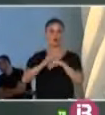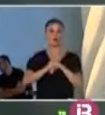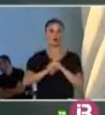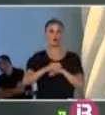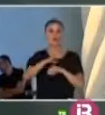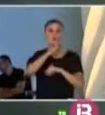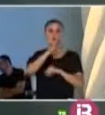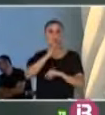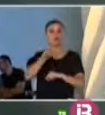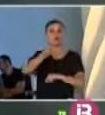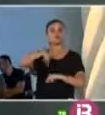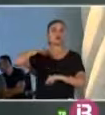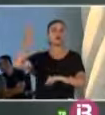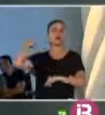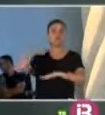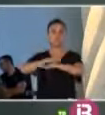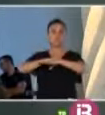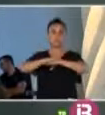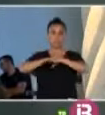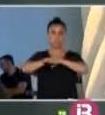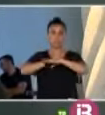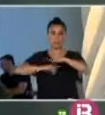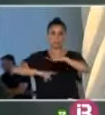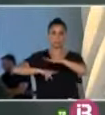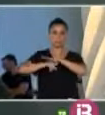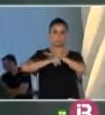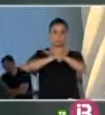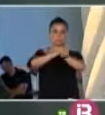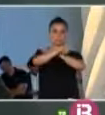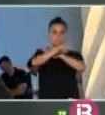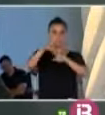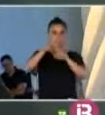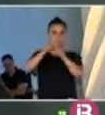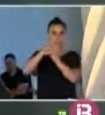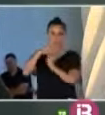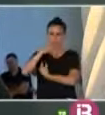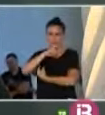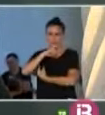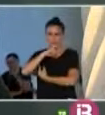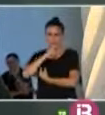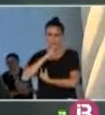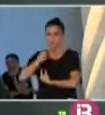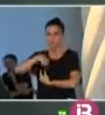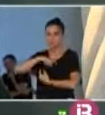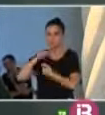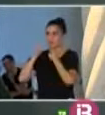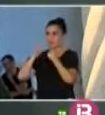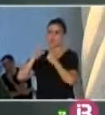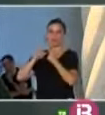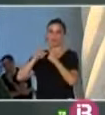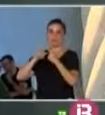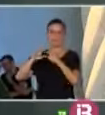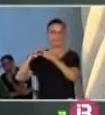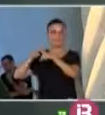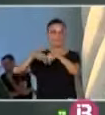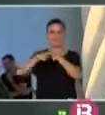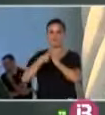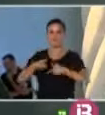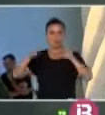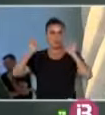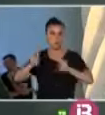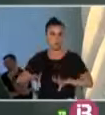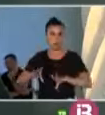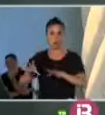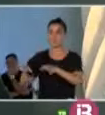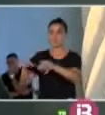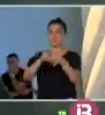des del no-res, perquè ha estat en els pitjors moments quan ens han mostrat com la família que som i hem fet de la